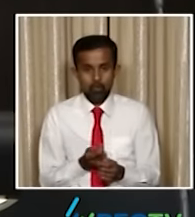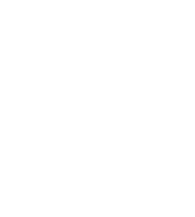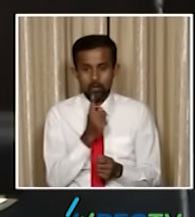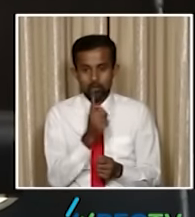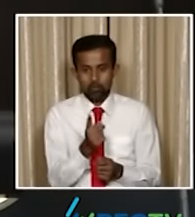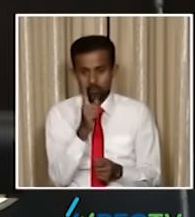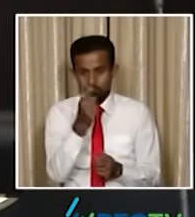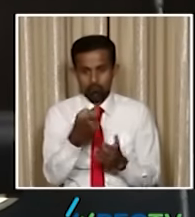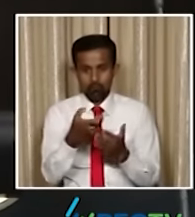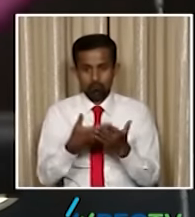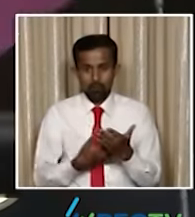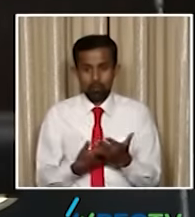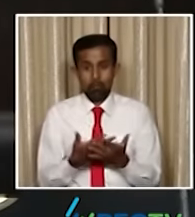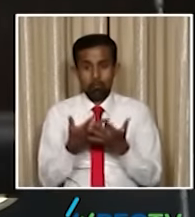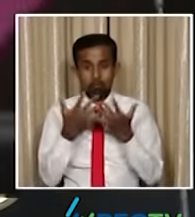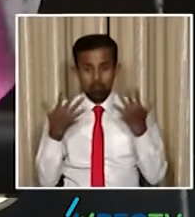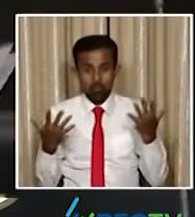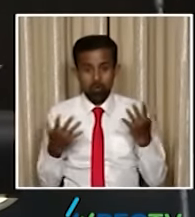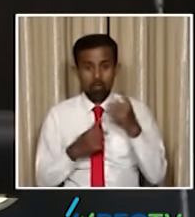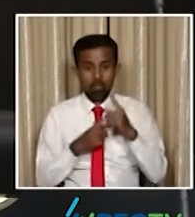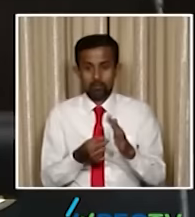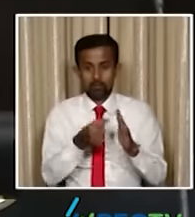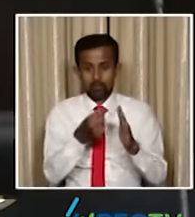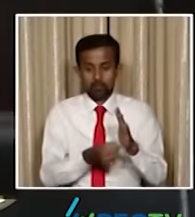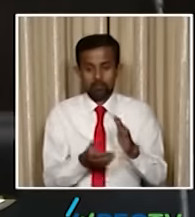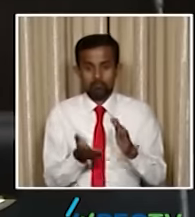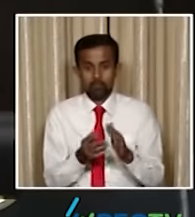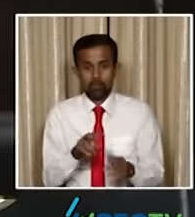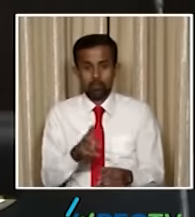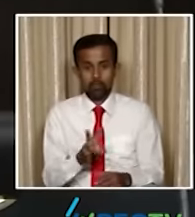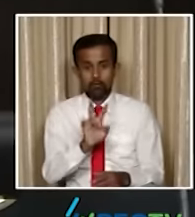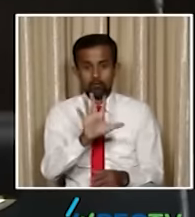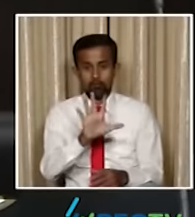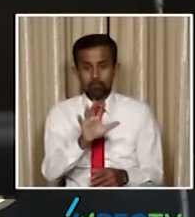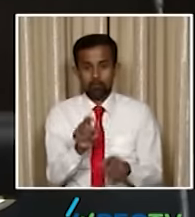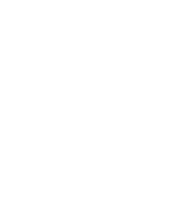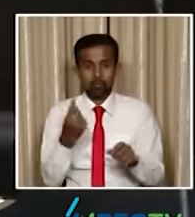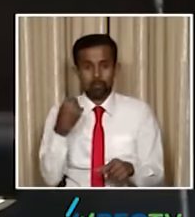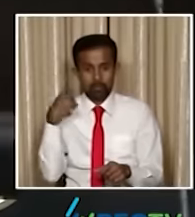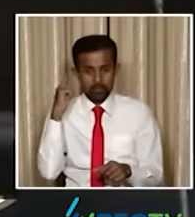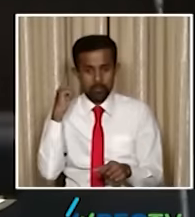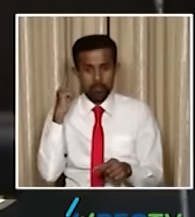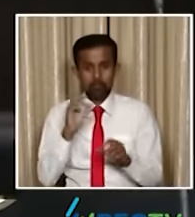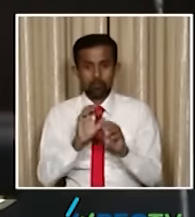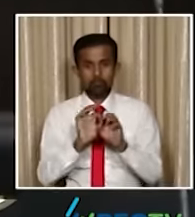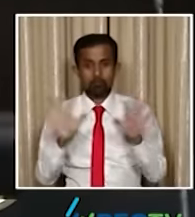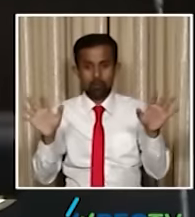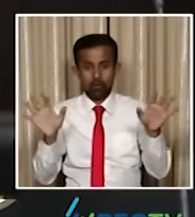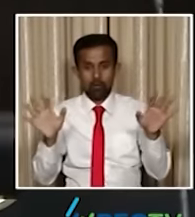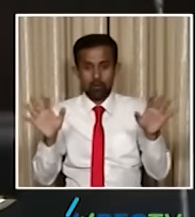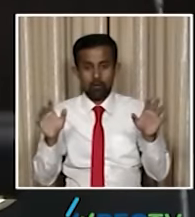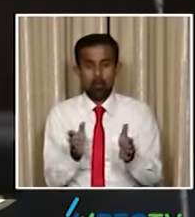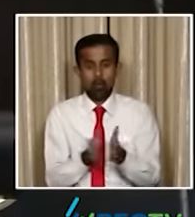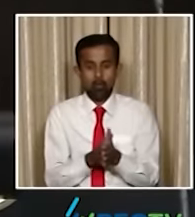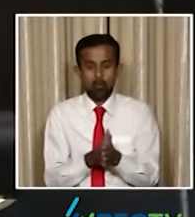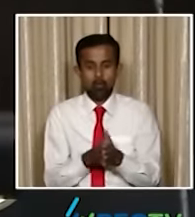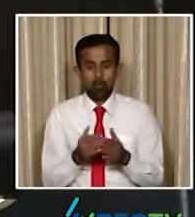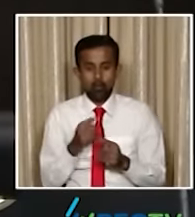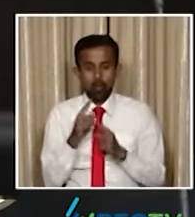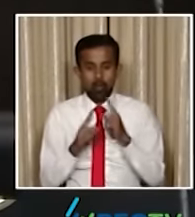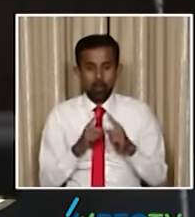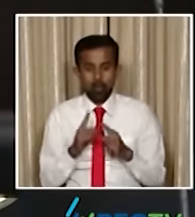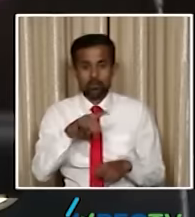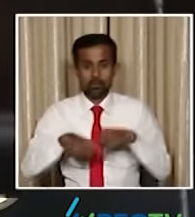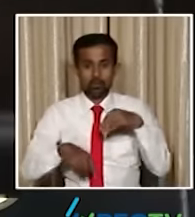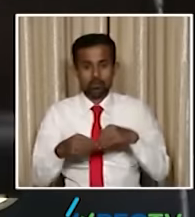කරපු එක වාර්තා පිළිවෙල මහා ලොකු කතාවක් මෙතන කිව්වා 225 වෙනාටම ඊයේ පණිවිඩ කරියා ඒ සම්බන්ධයෙන් සාකච්ඡා